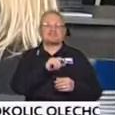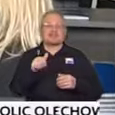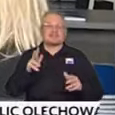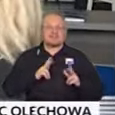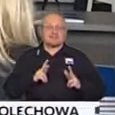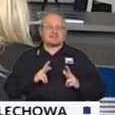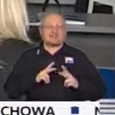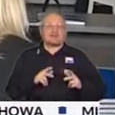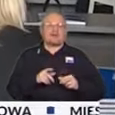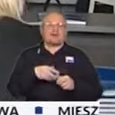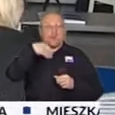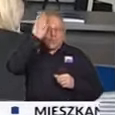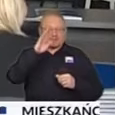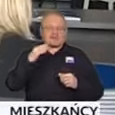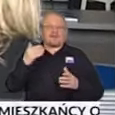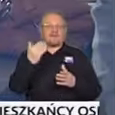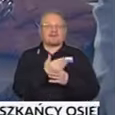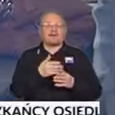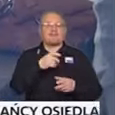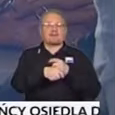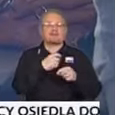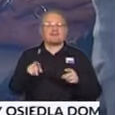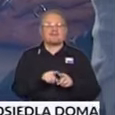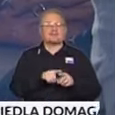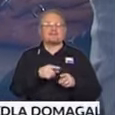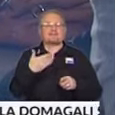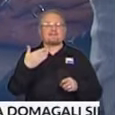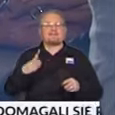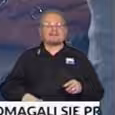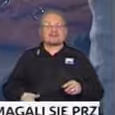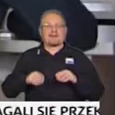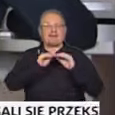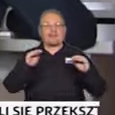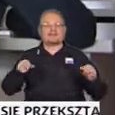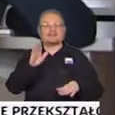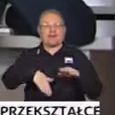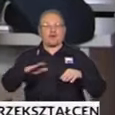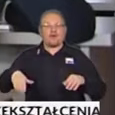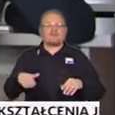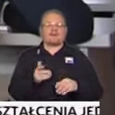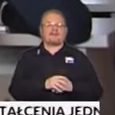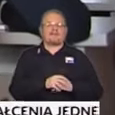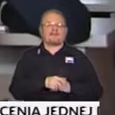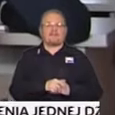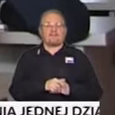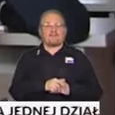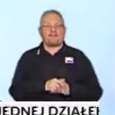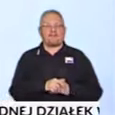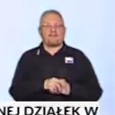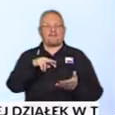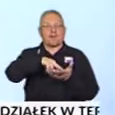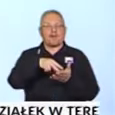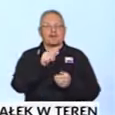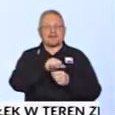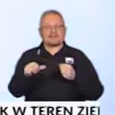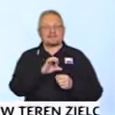bezpieczny. Łódzkie przedsiębiorstwo współpracuje też z Ministerstwem Edukacji Narodowej, realizując projekt e-podręczników. Projekt